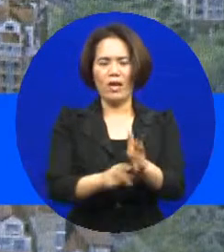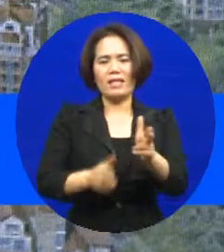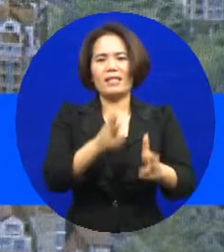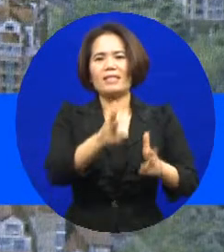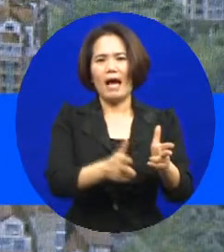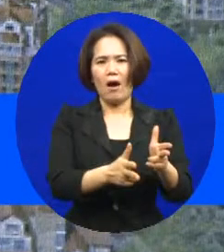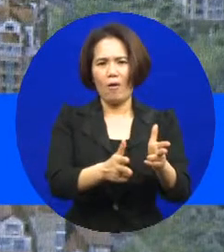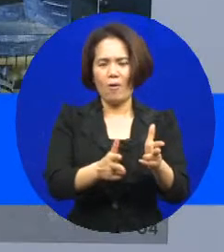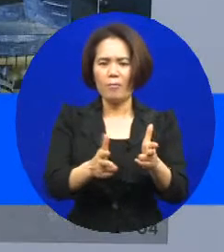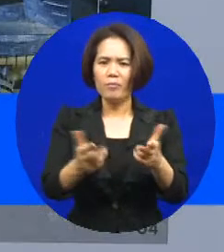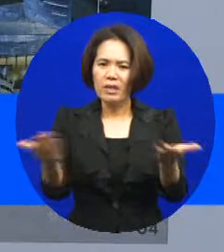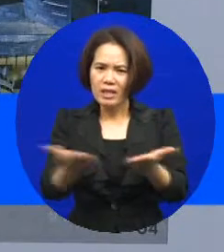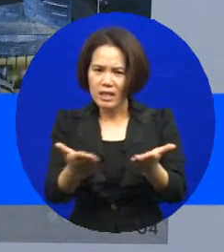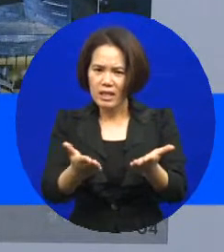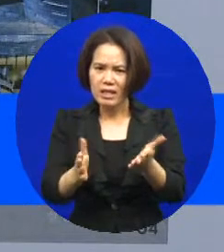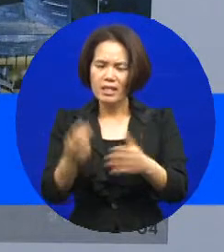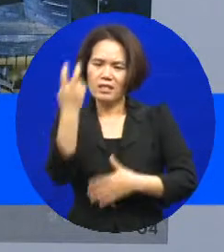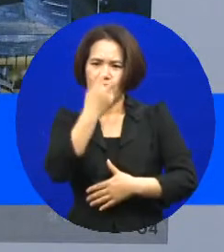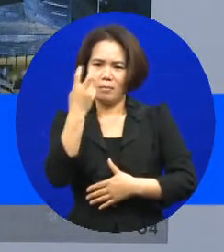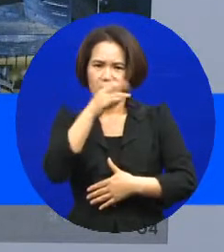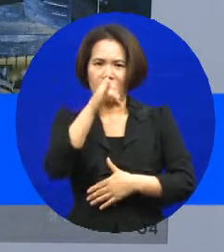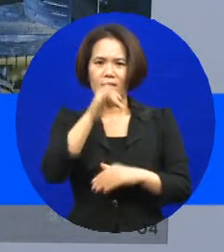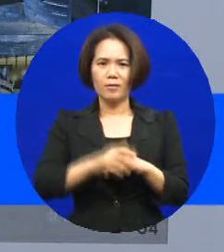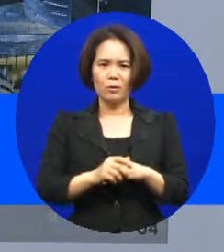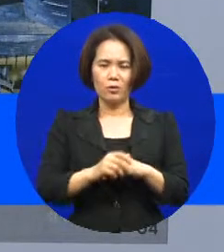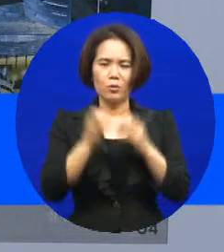경관 사업, 경관 협정과 심의 등으로